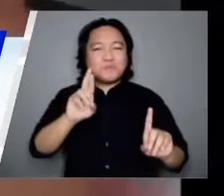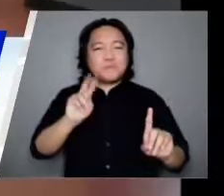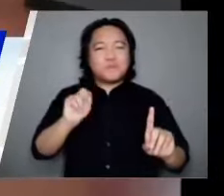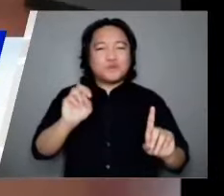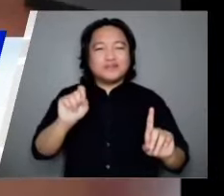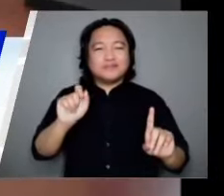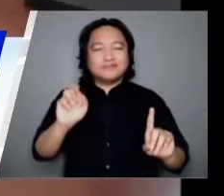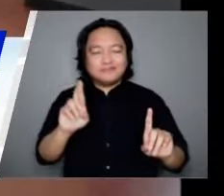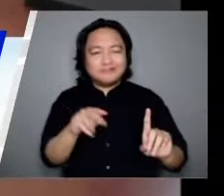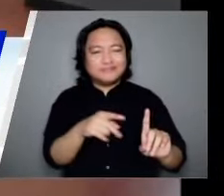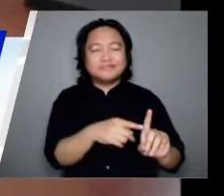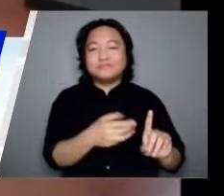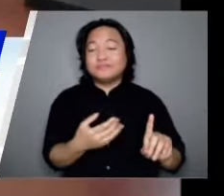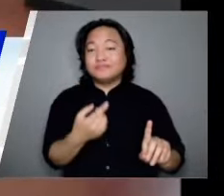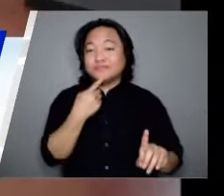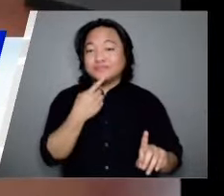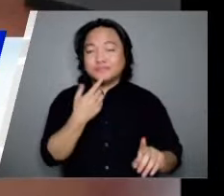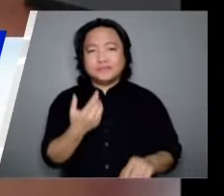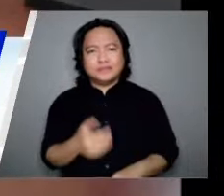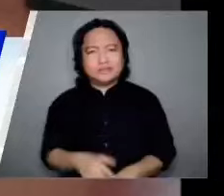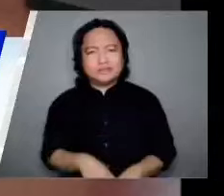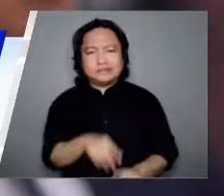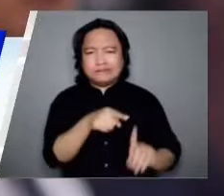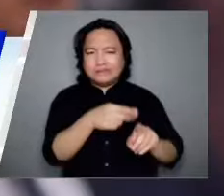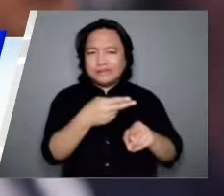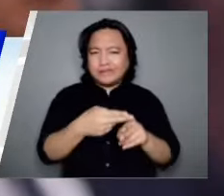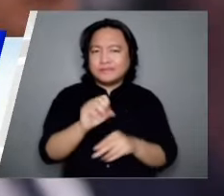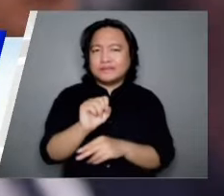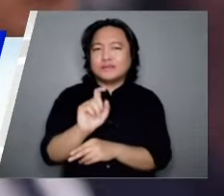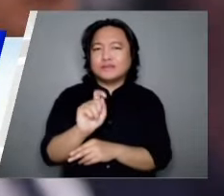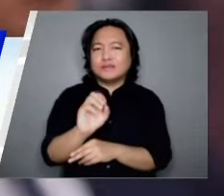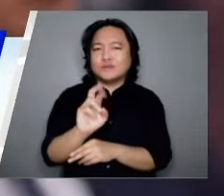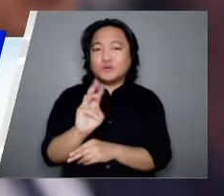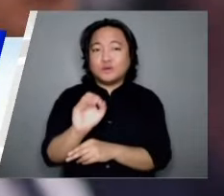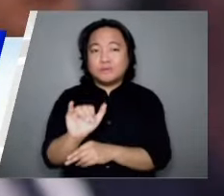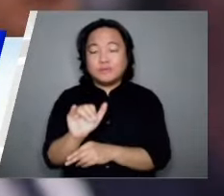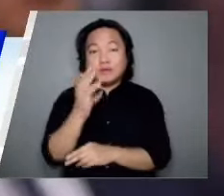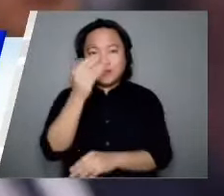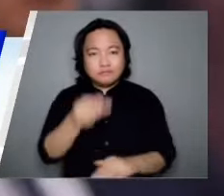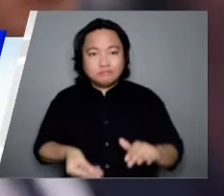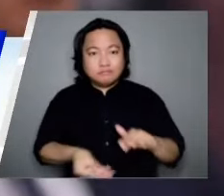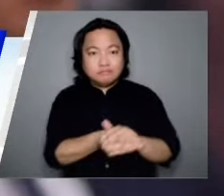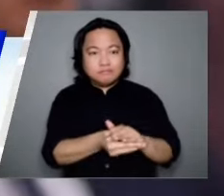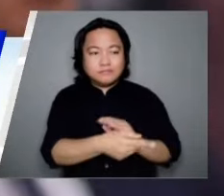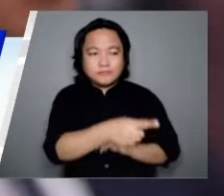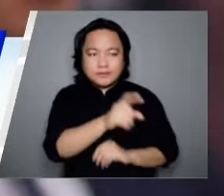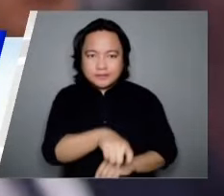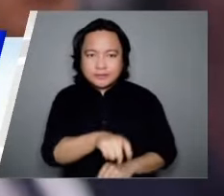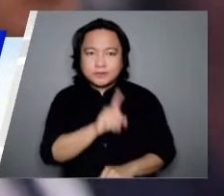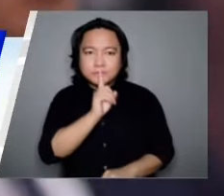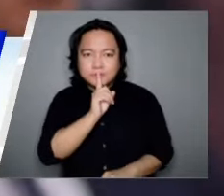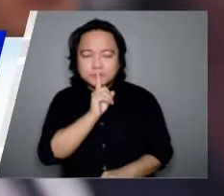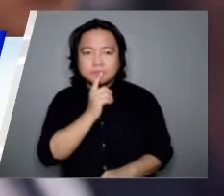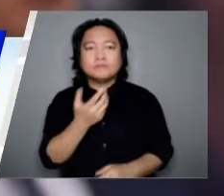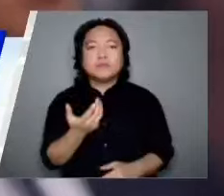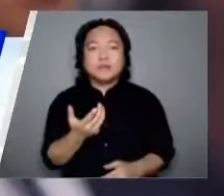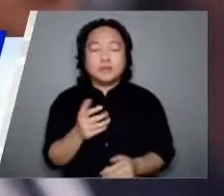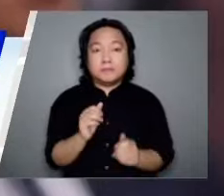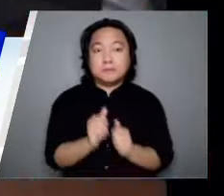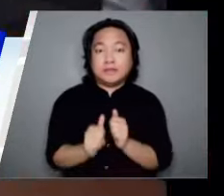ni Trump sa porn star na si Stormy Daniels para sa katahimikan nito ay layong linlangin ang mga butante